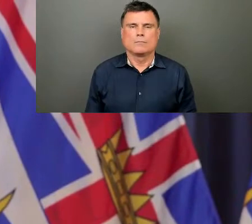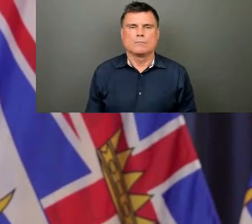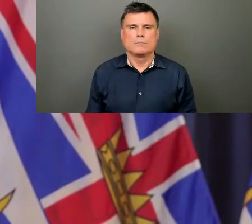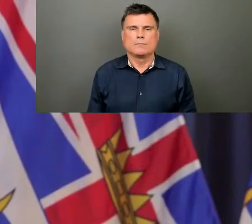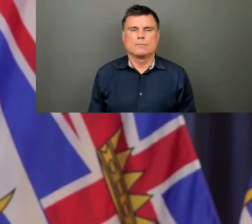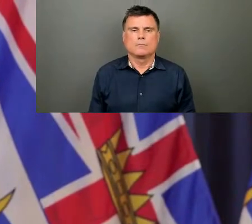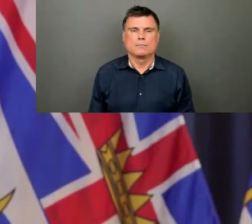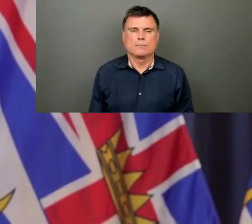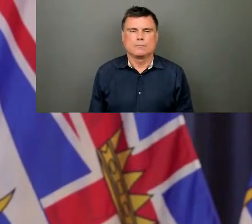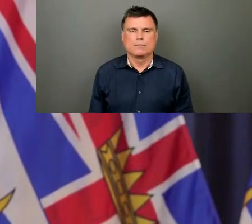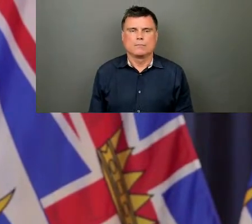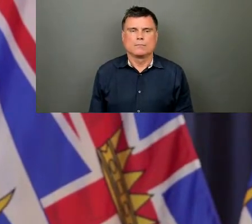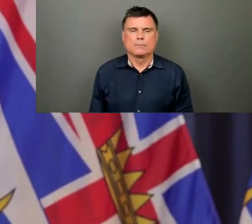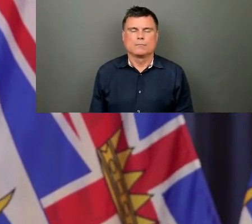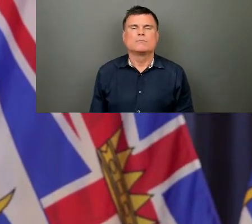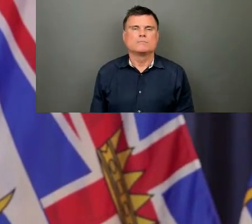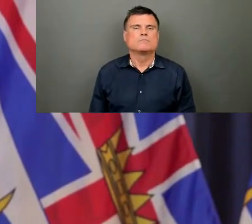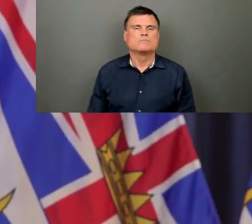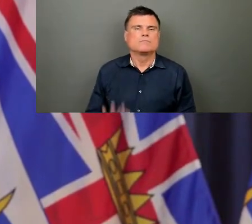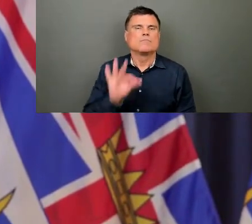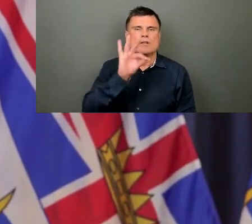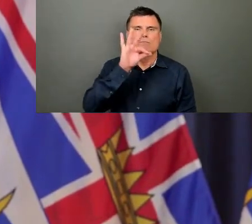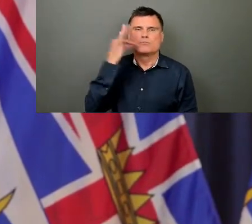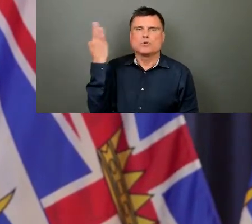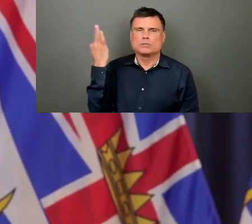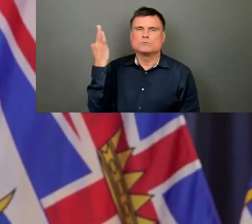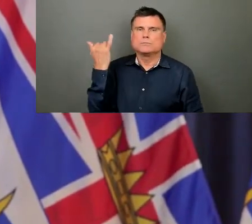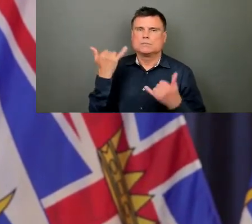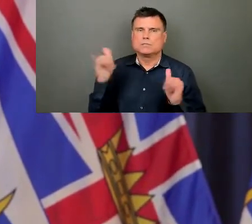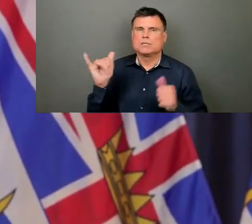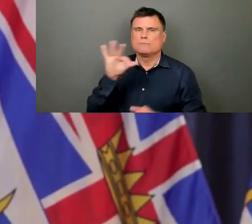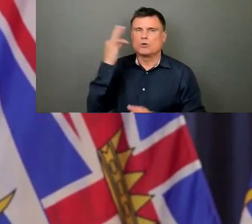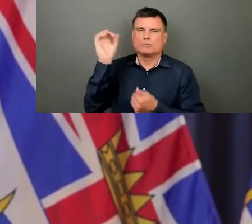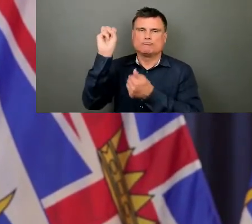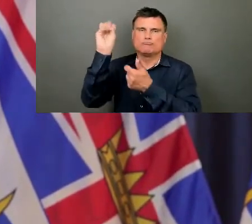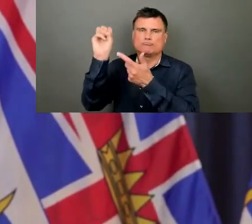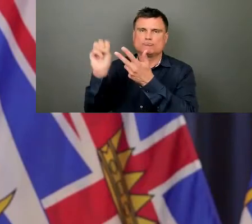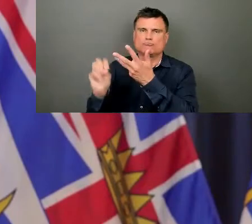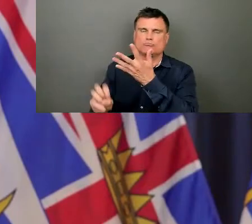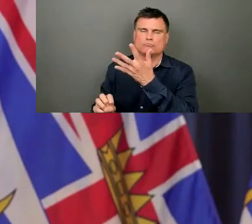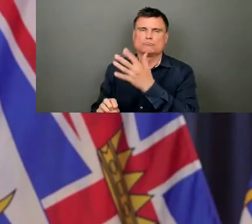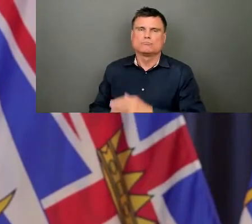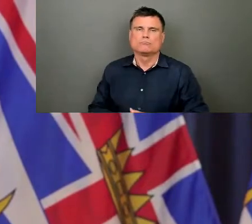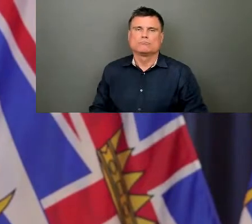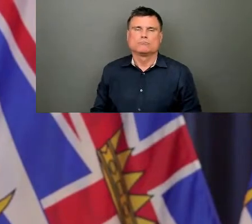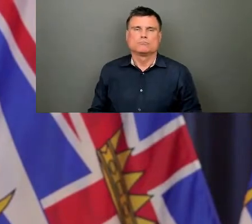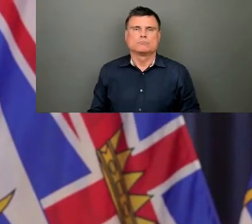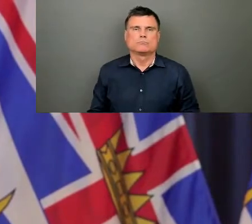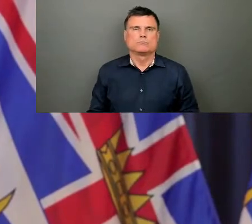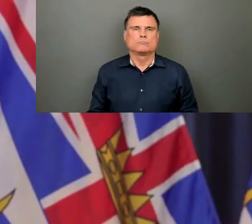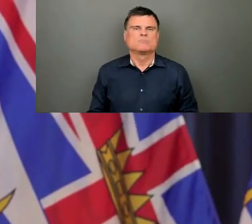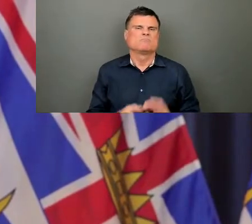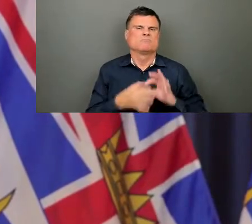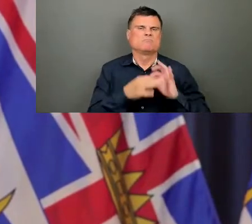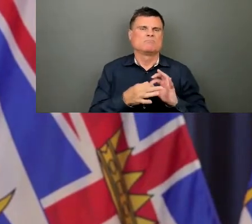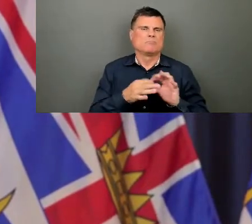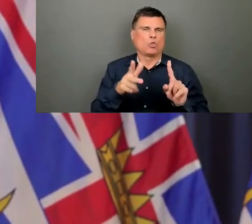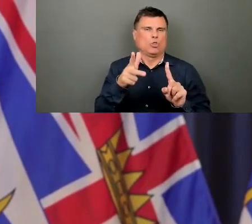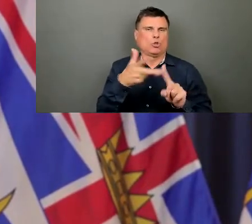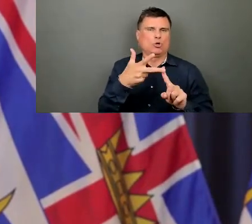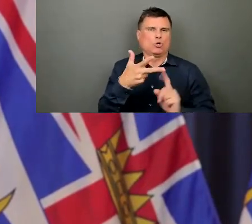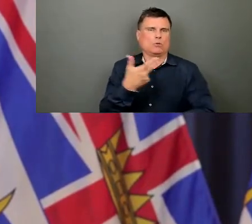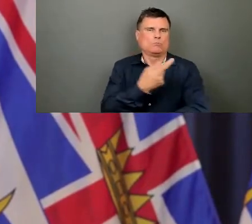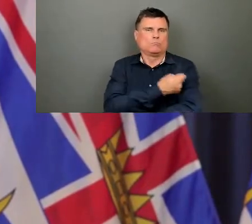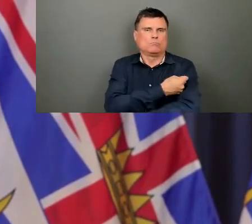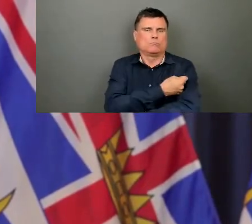d'autres vaccinations dans nos centres de soins. Serait possible pour les gens en général.